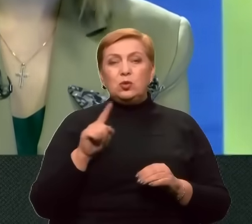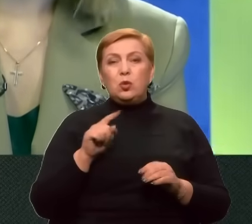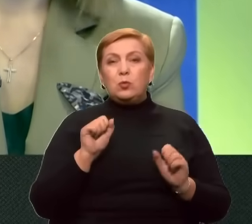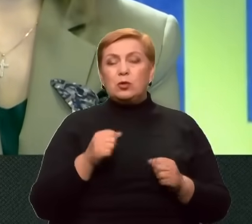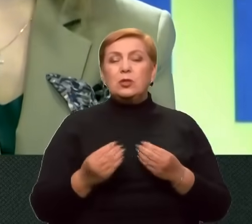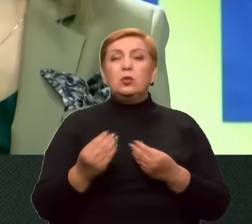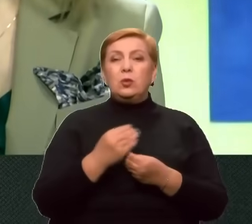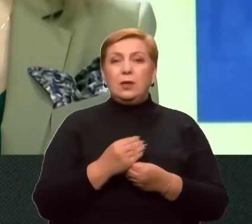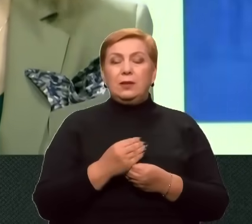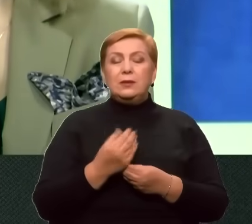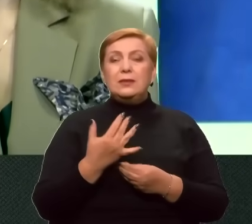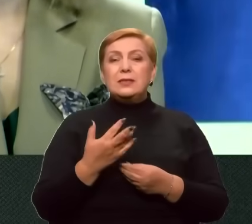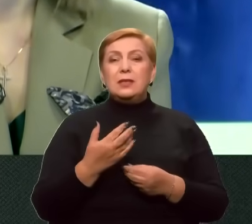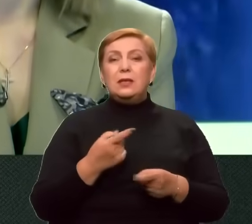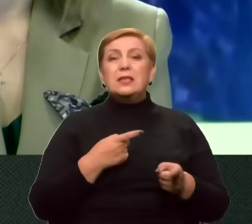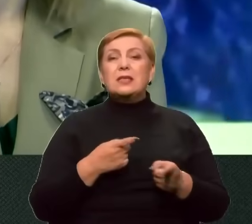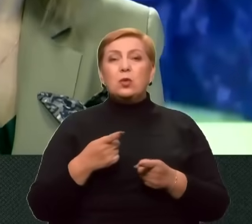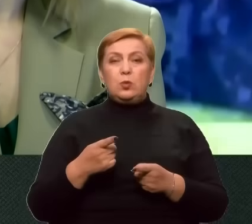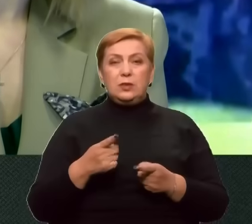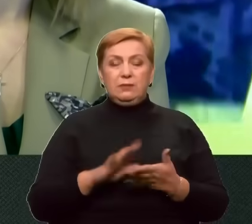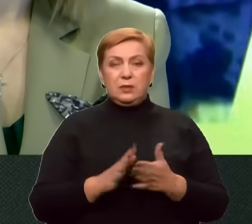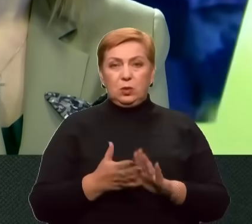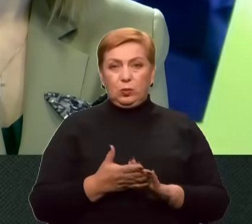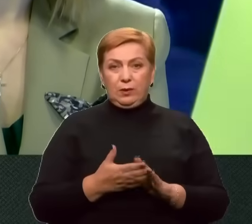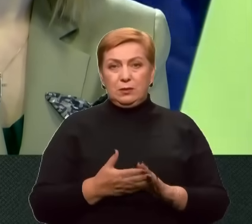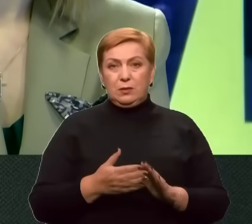наскільки загрозлива ситуація там наразі?